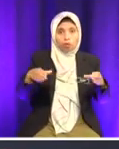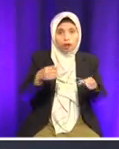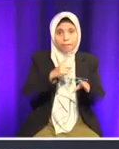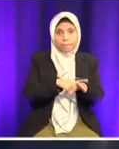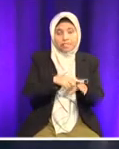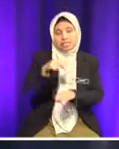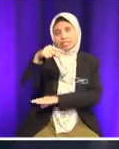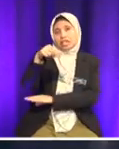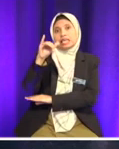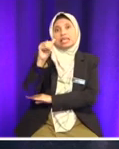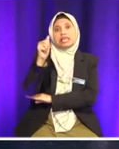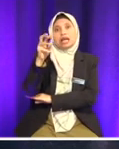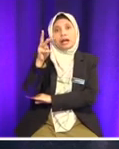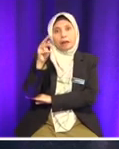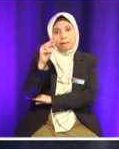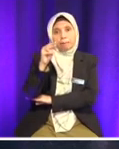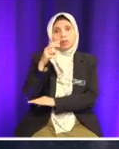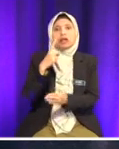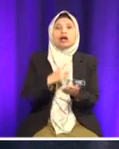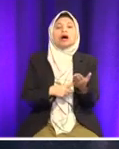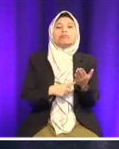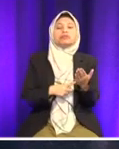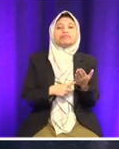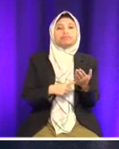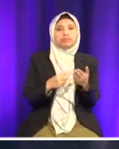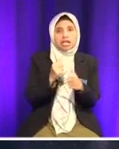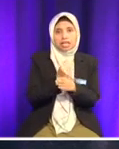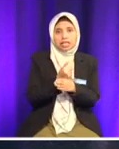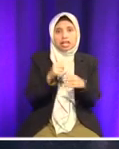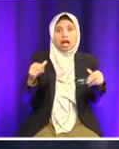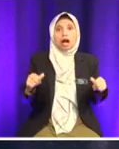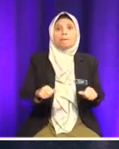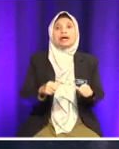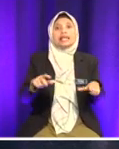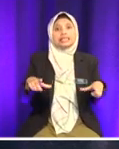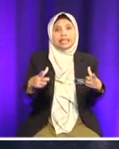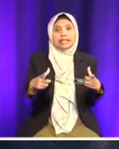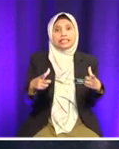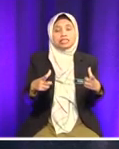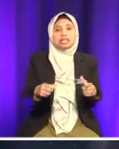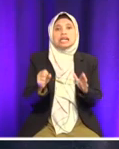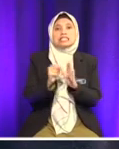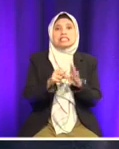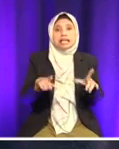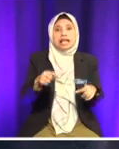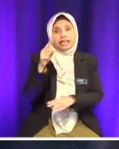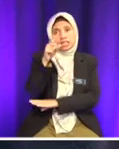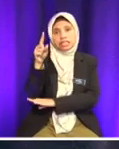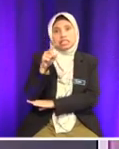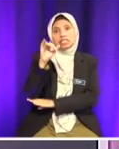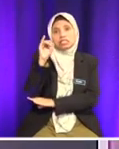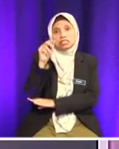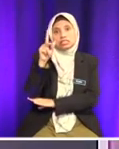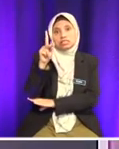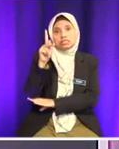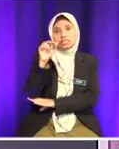qiyamulai Oke Ustaz apa antaranya Ustaz amalan lain Ustaz yang boleh kita buat Oke selain dipezikir zikir